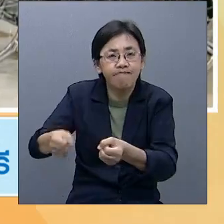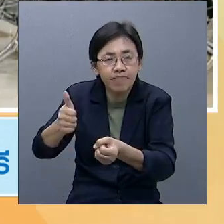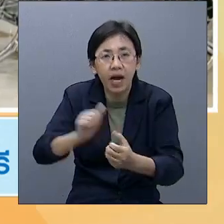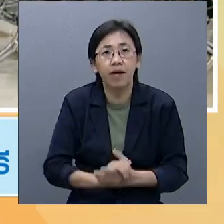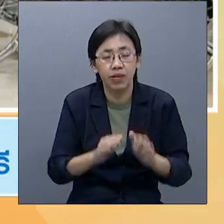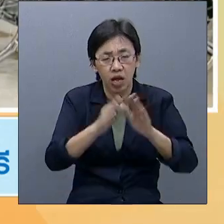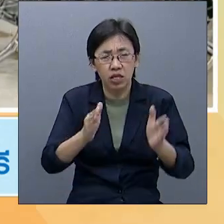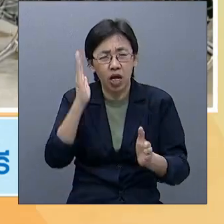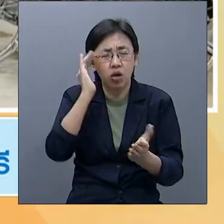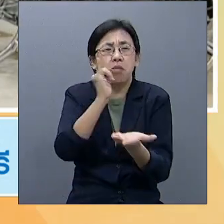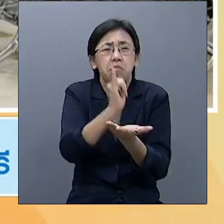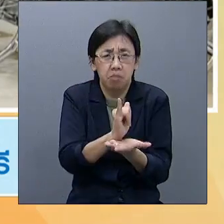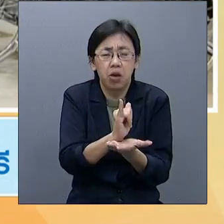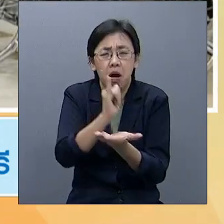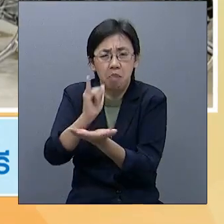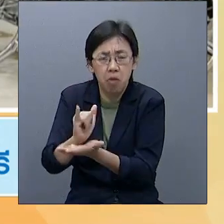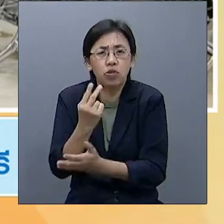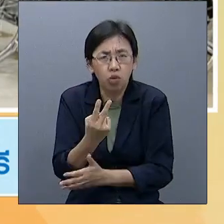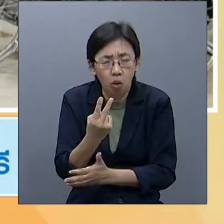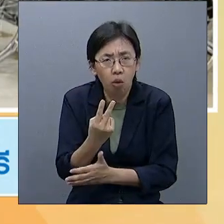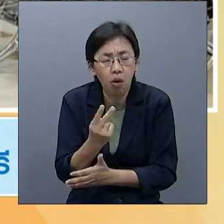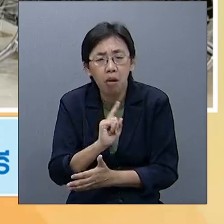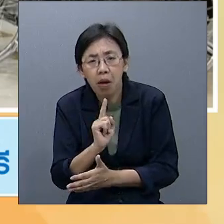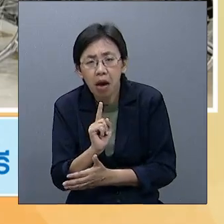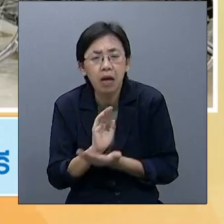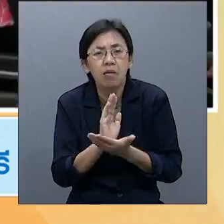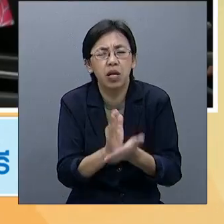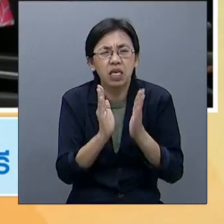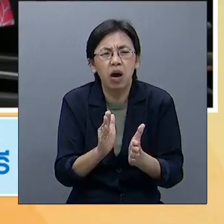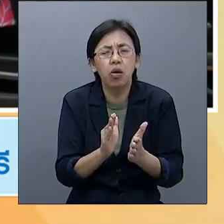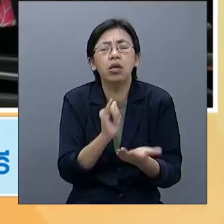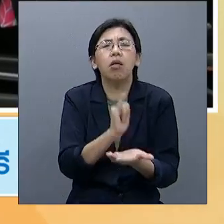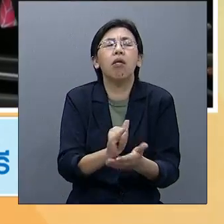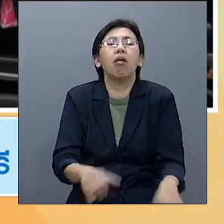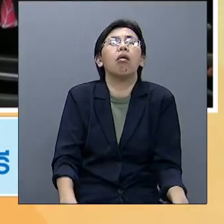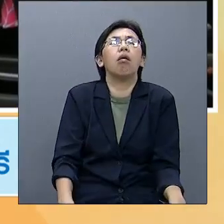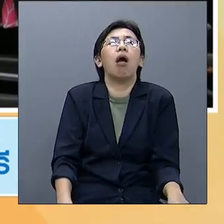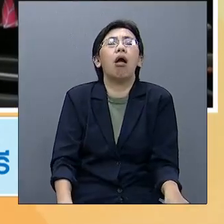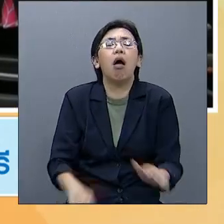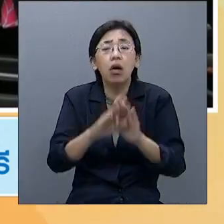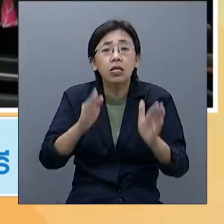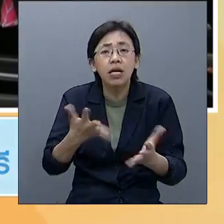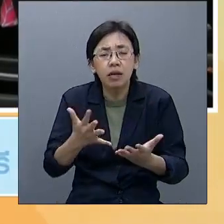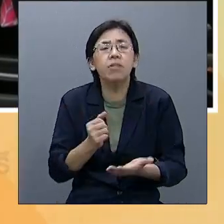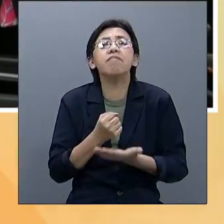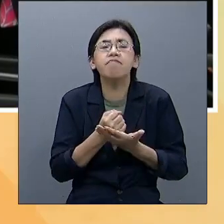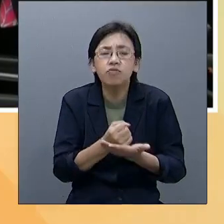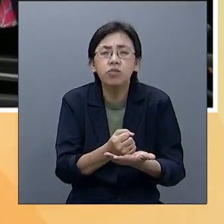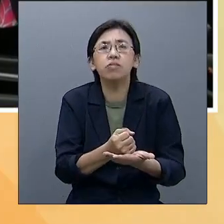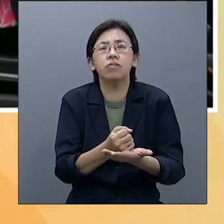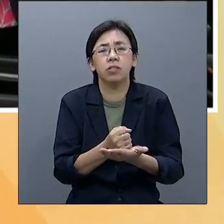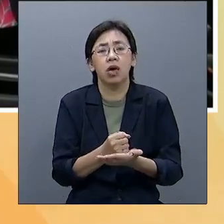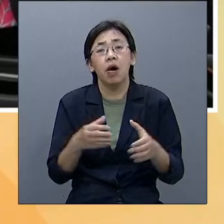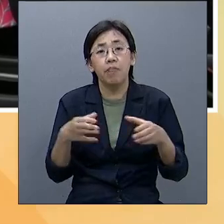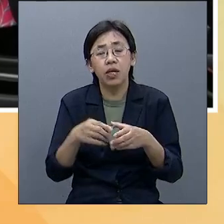ำหรับผู้ป่วยติดเตียงอีก2 เตียงด้วยกันก็จะนำไปมอบให้กับผู้ที่ต้องการเช่นเดียวกันนะคะนี่ก็เป็นอีก1 สโมสรอีก